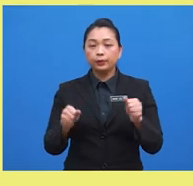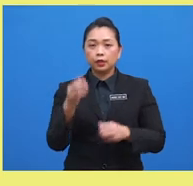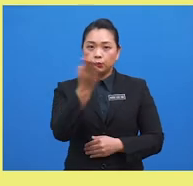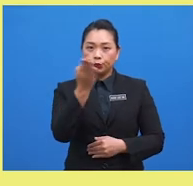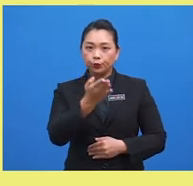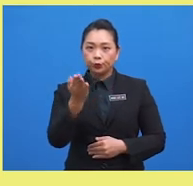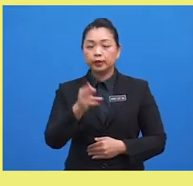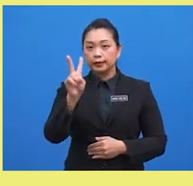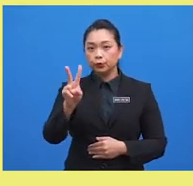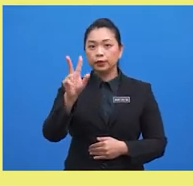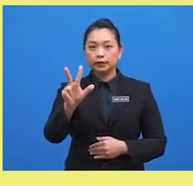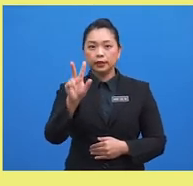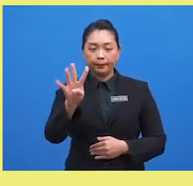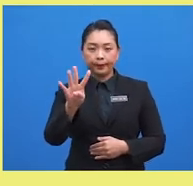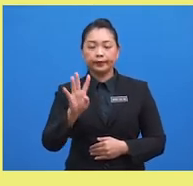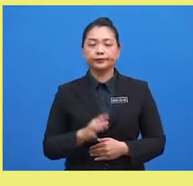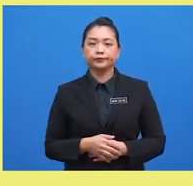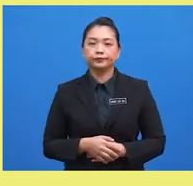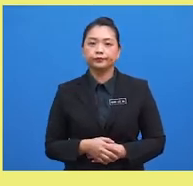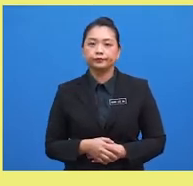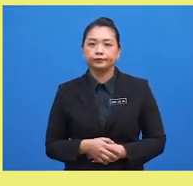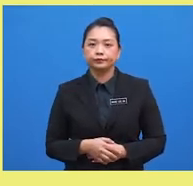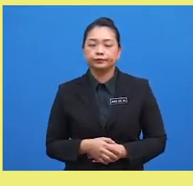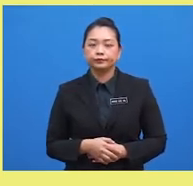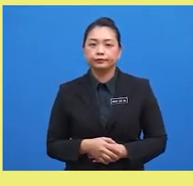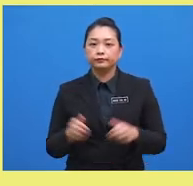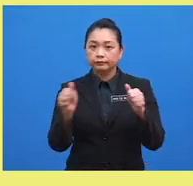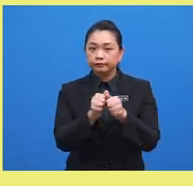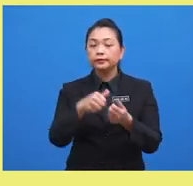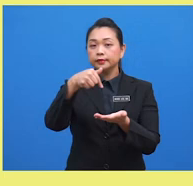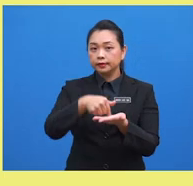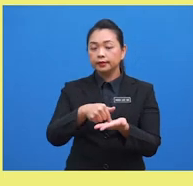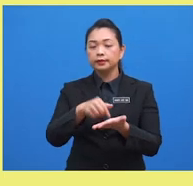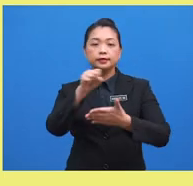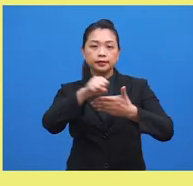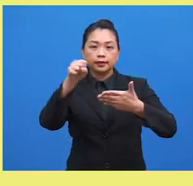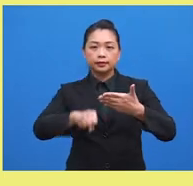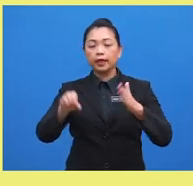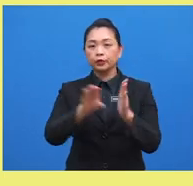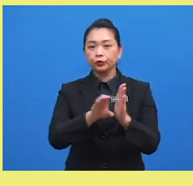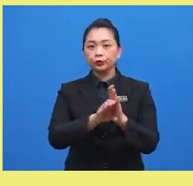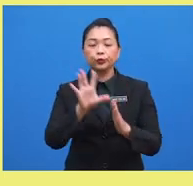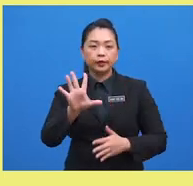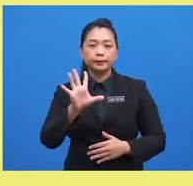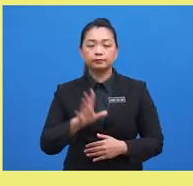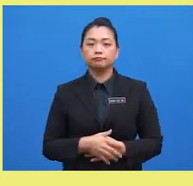kawasan 2, 3 dan 4. Dengan ini, selesailah contoh